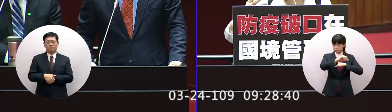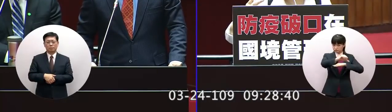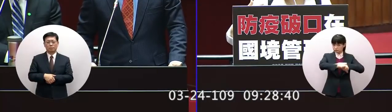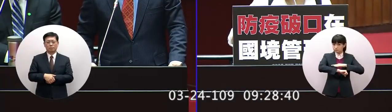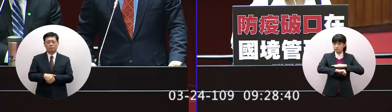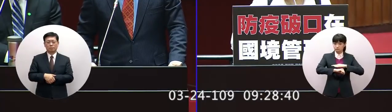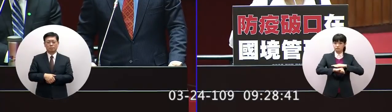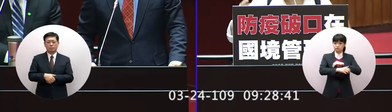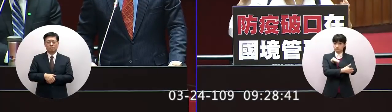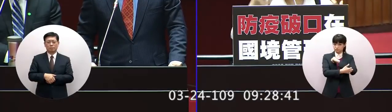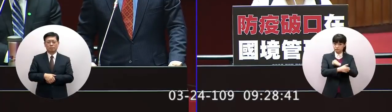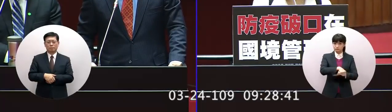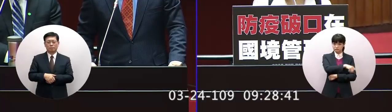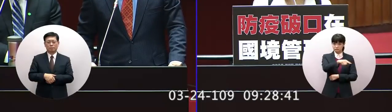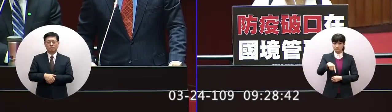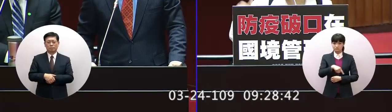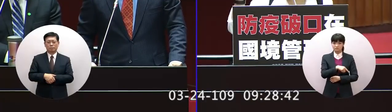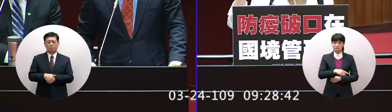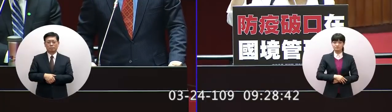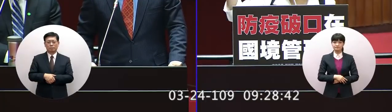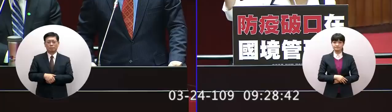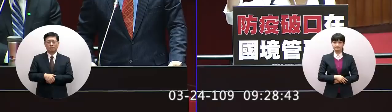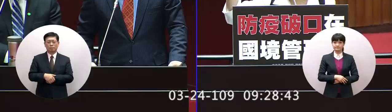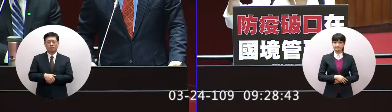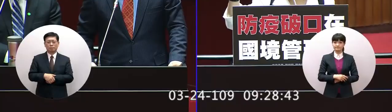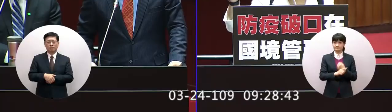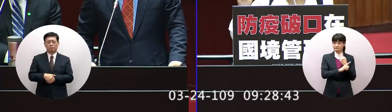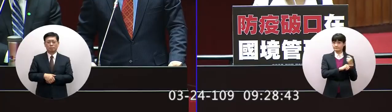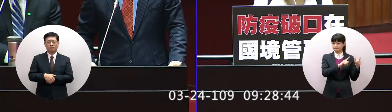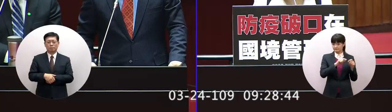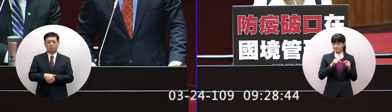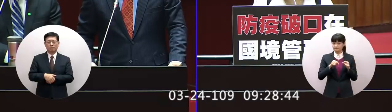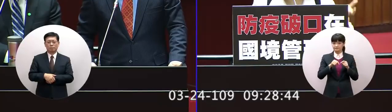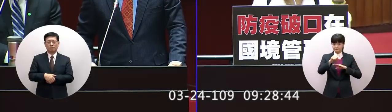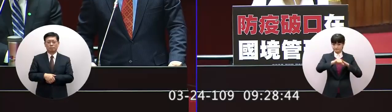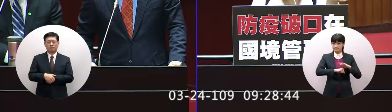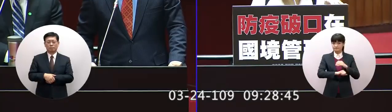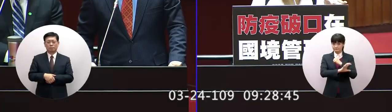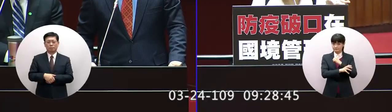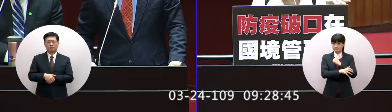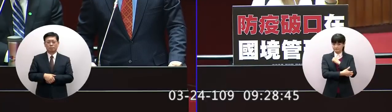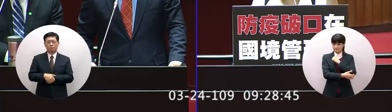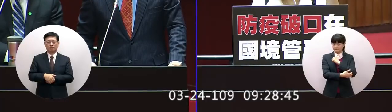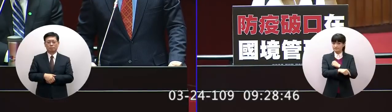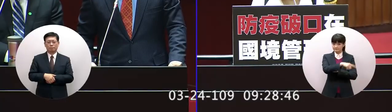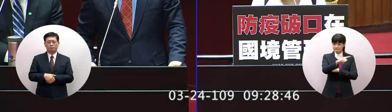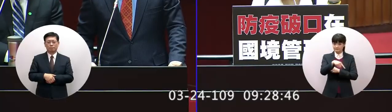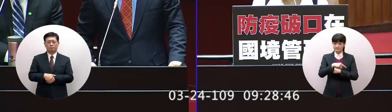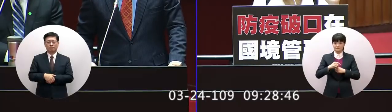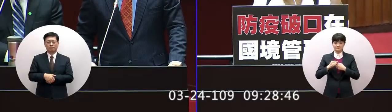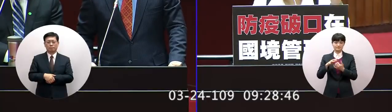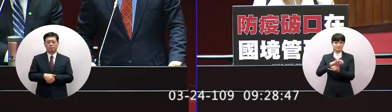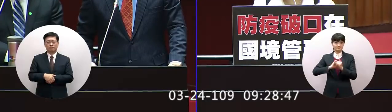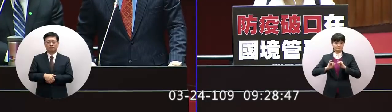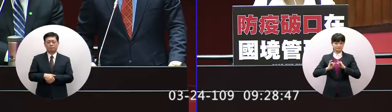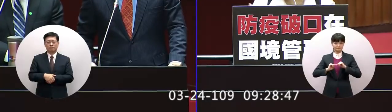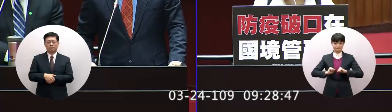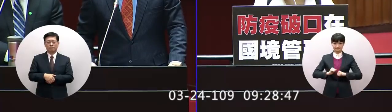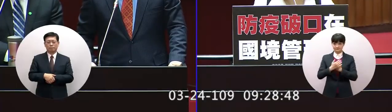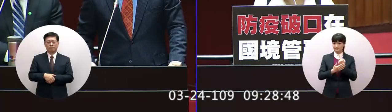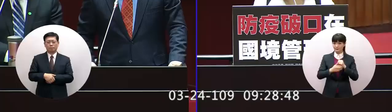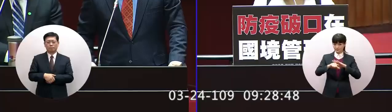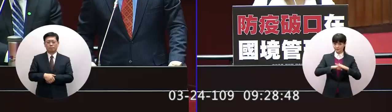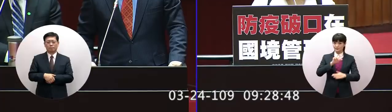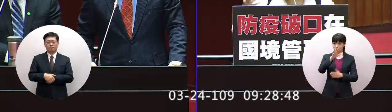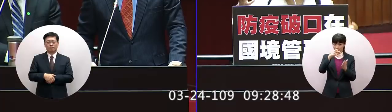引进来的外劳一进进来了都进入我们的全民健保的哈，也进入我们的这个居家防疫的这个